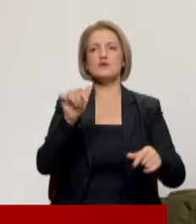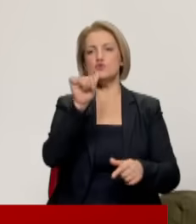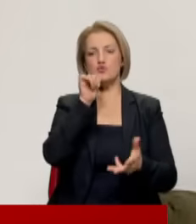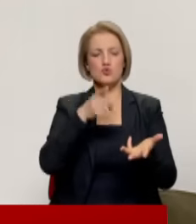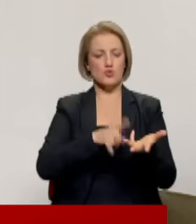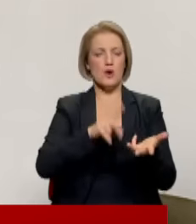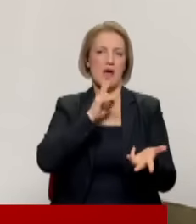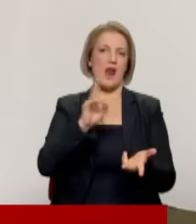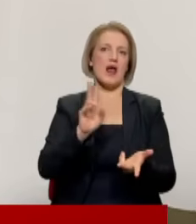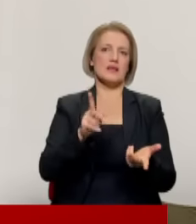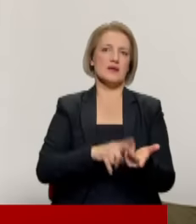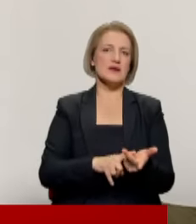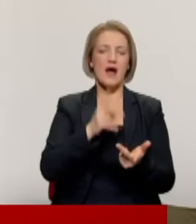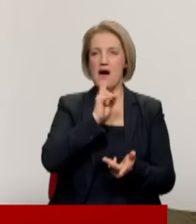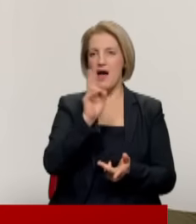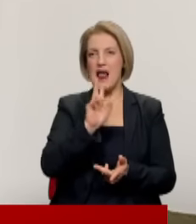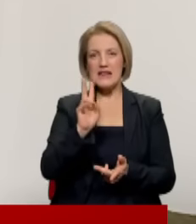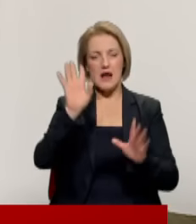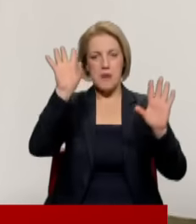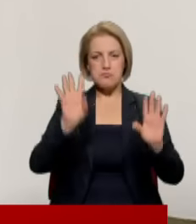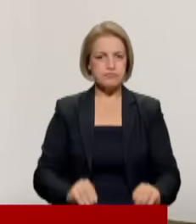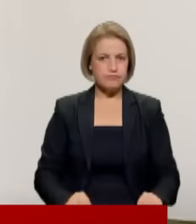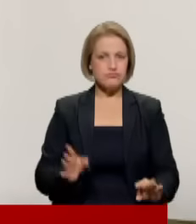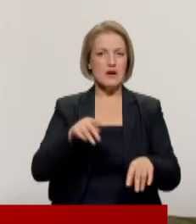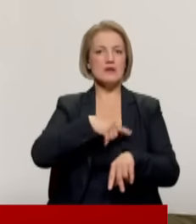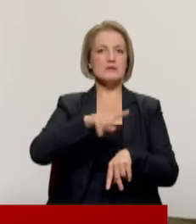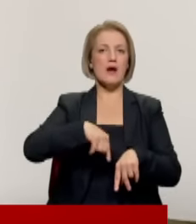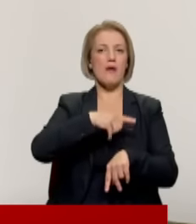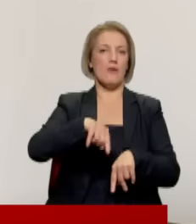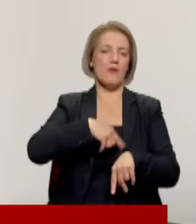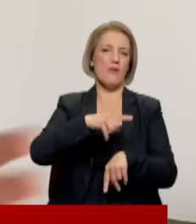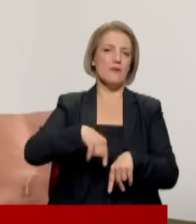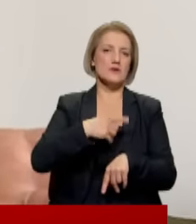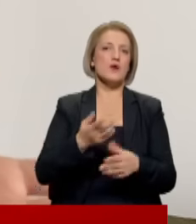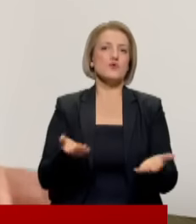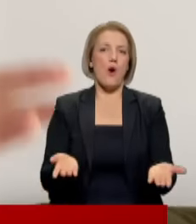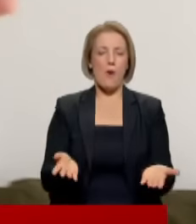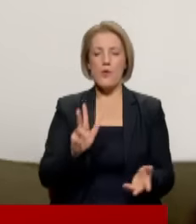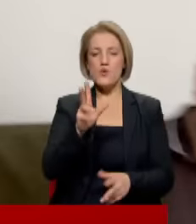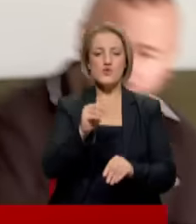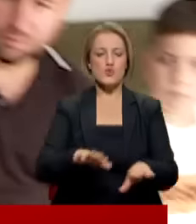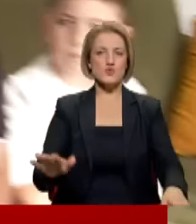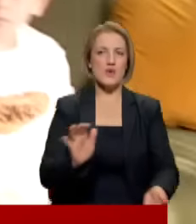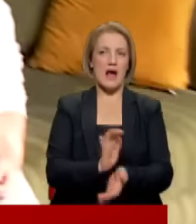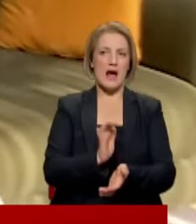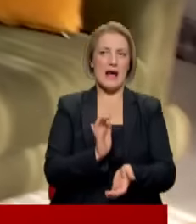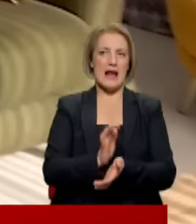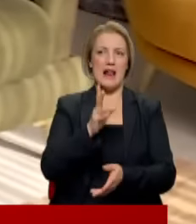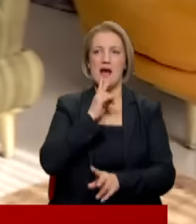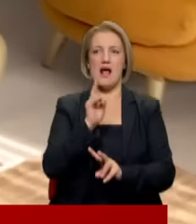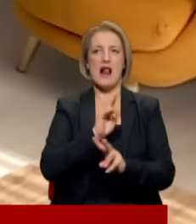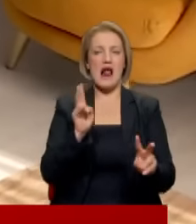su ve elektrik elektrik gidiyor ve saatlerce gelmiyor Üç çocuklu Şahin Ailesi de